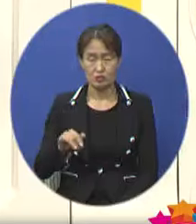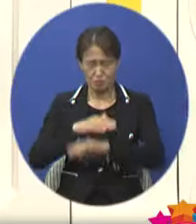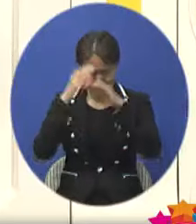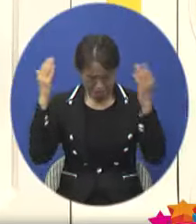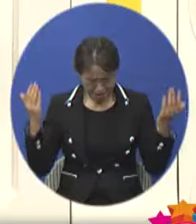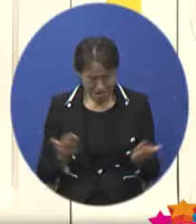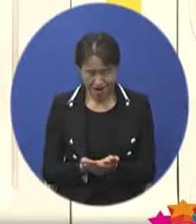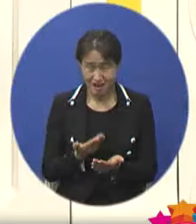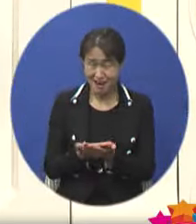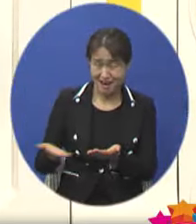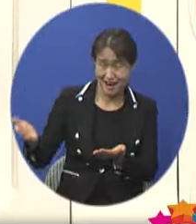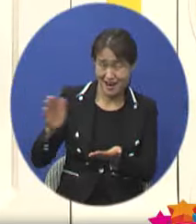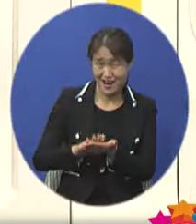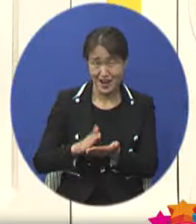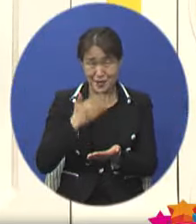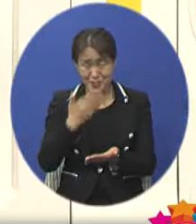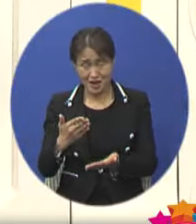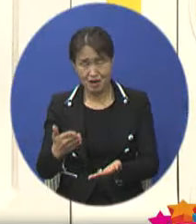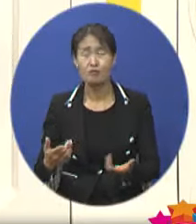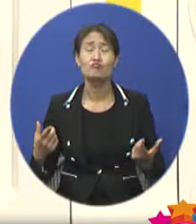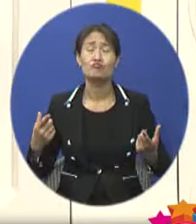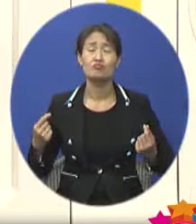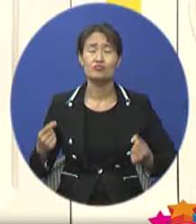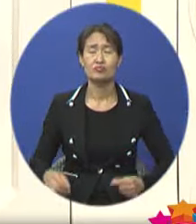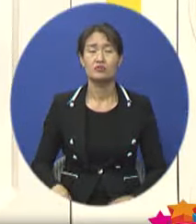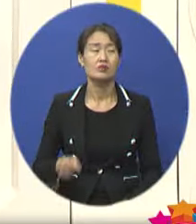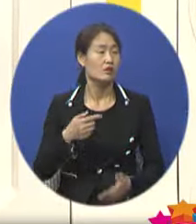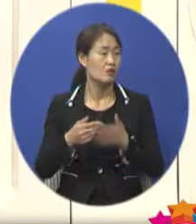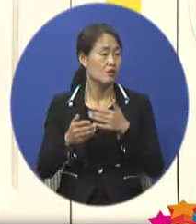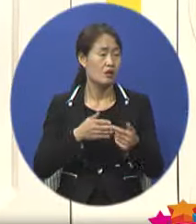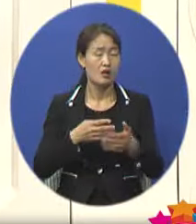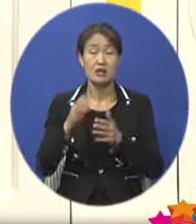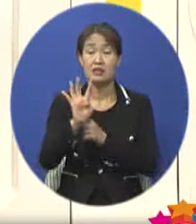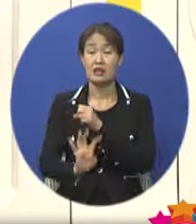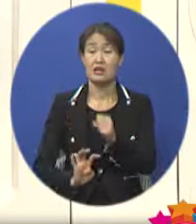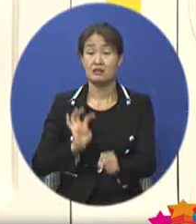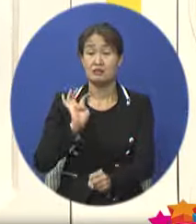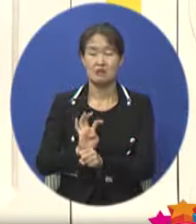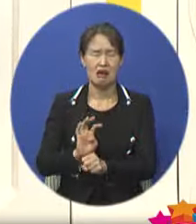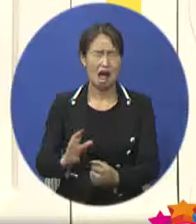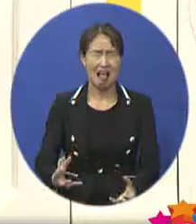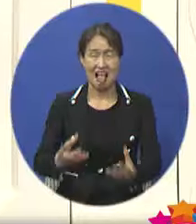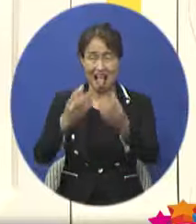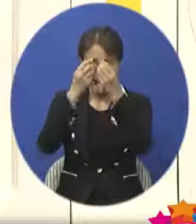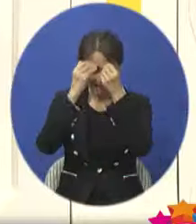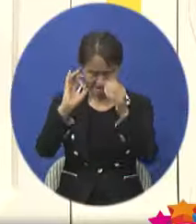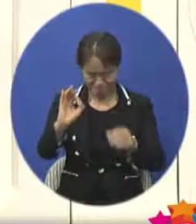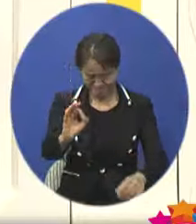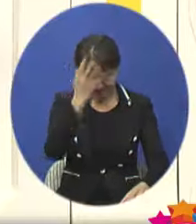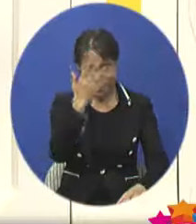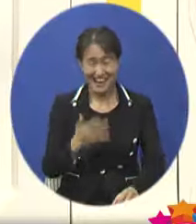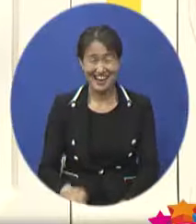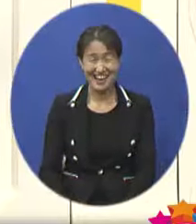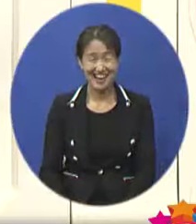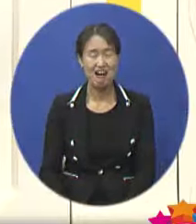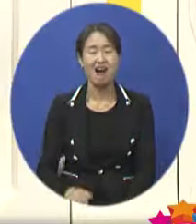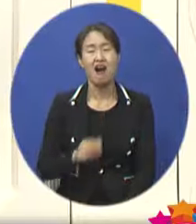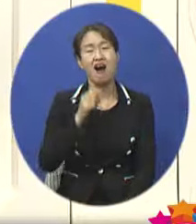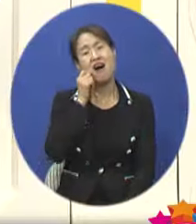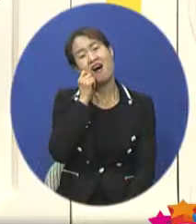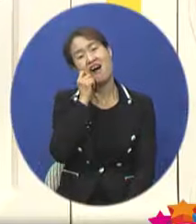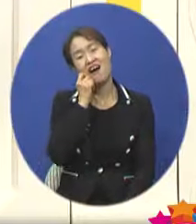아세요? 네, 거의 뭐 한 경력이 한 40년 가까이 돼요. 달인이시구나. 예, 어머, 세상에.